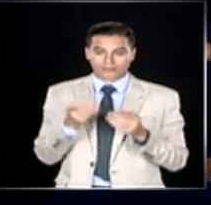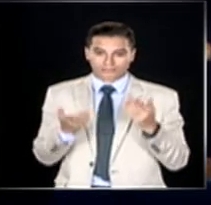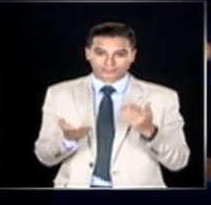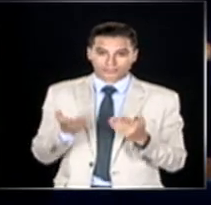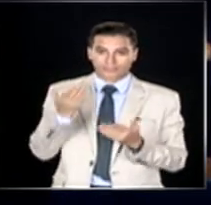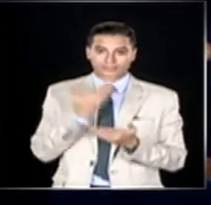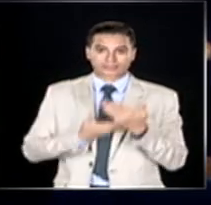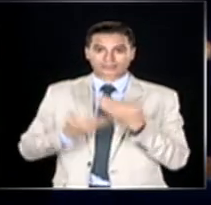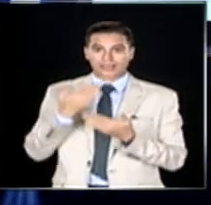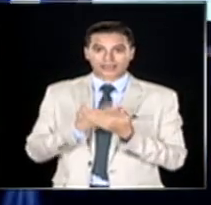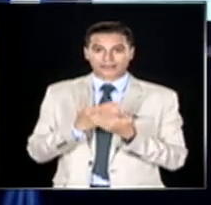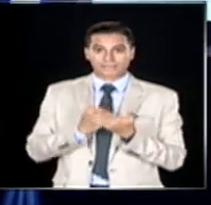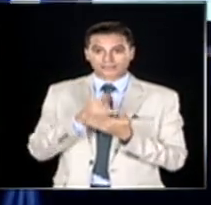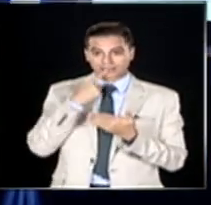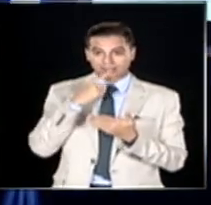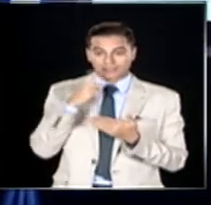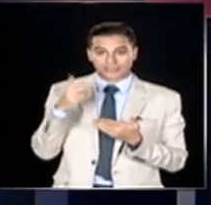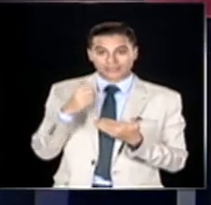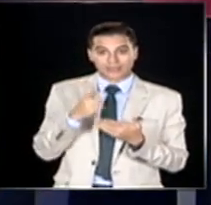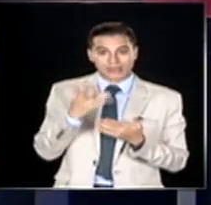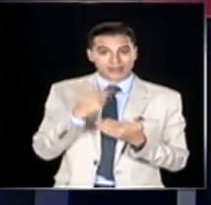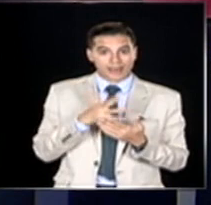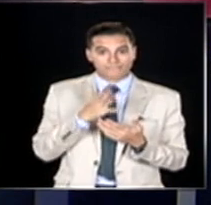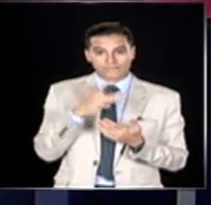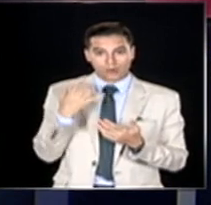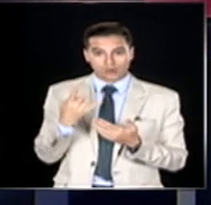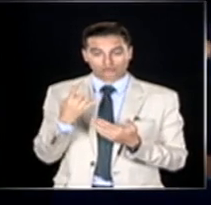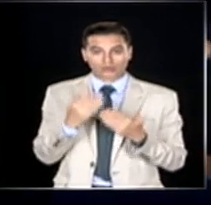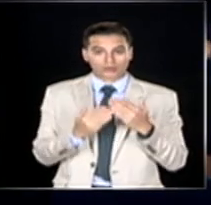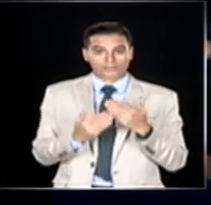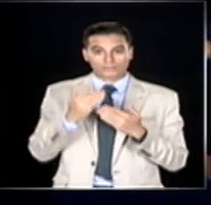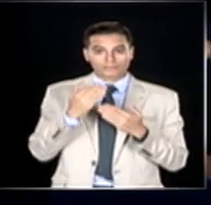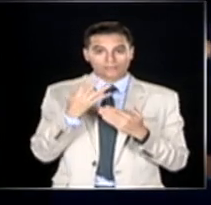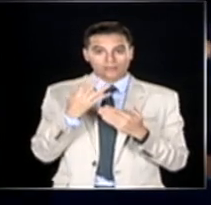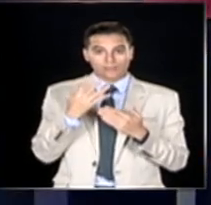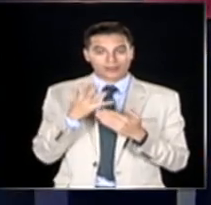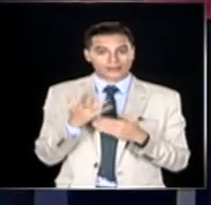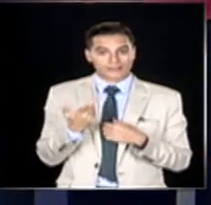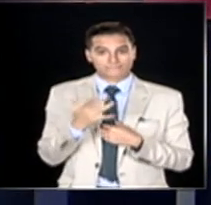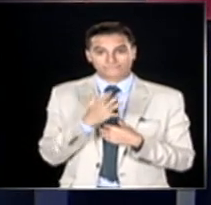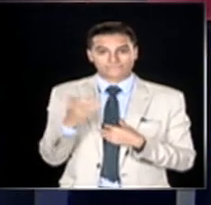رجع تاني في المباراة. منار كنتوا كام؟ 110. 110 و4 إجابات صح؟